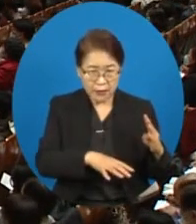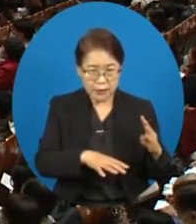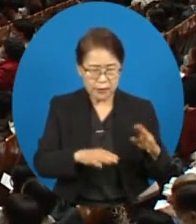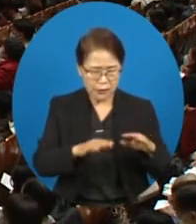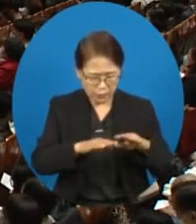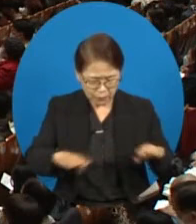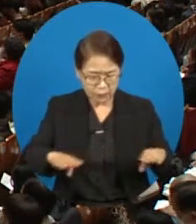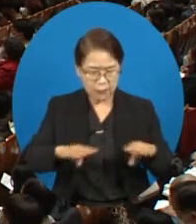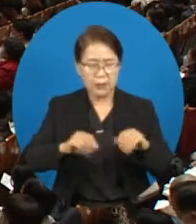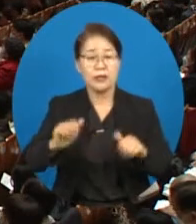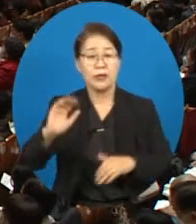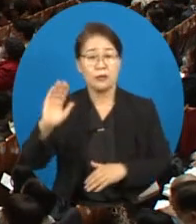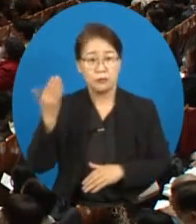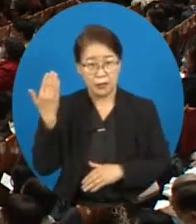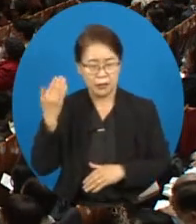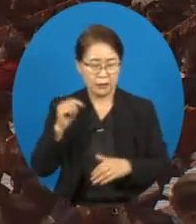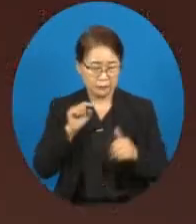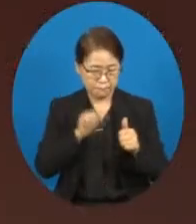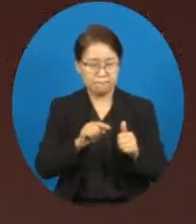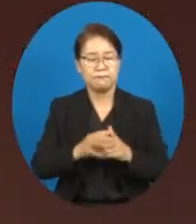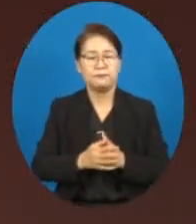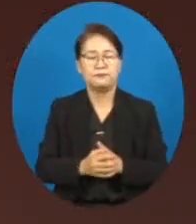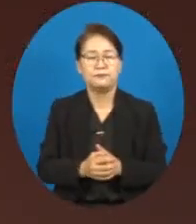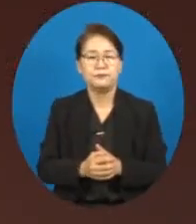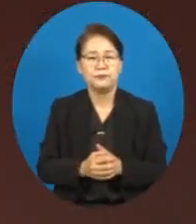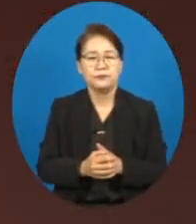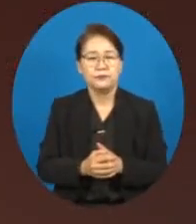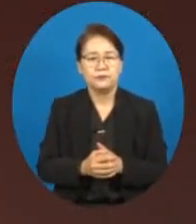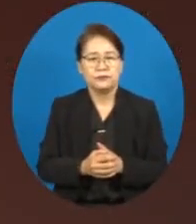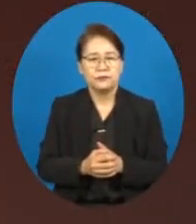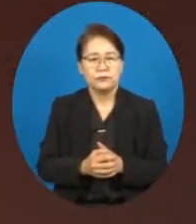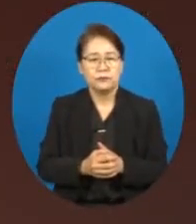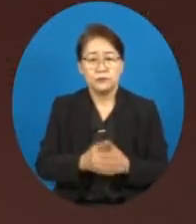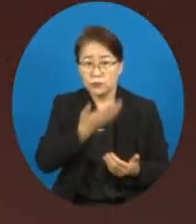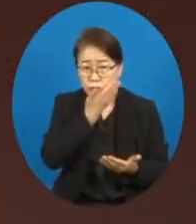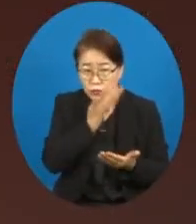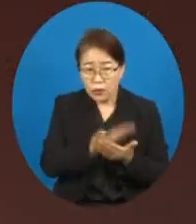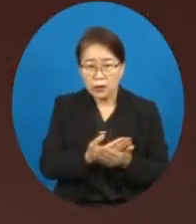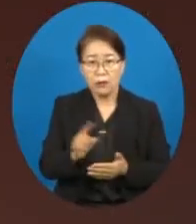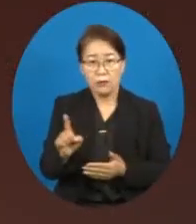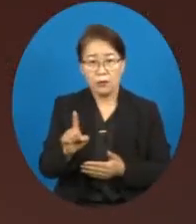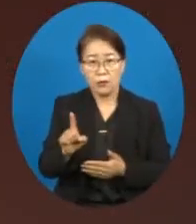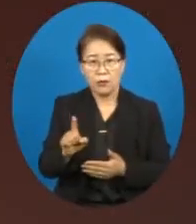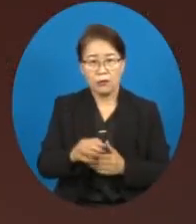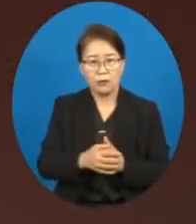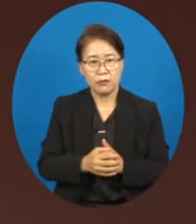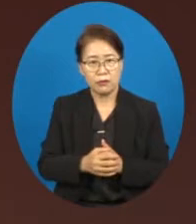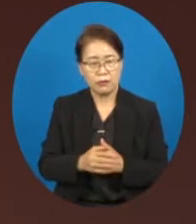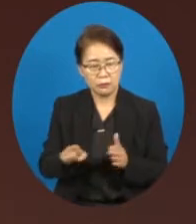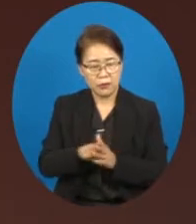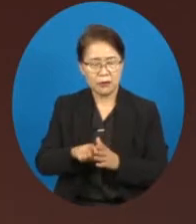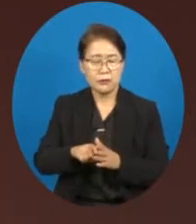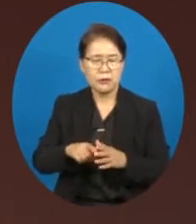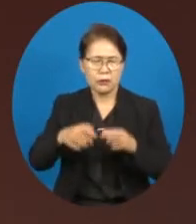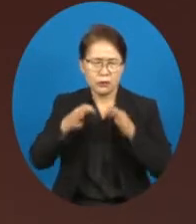평지가 되리라. 네. 자, 여기서 중요한 것은 우리가 믿음으로